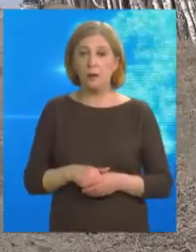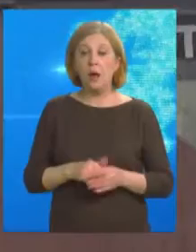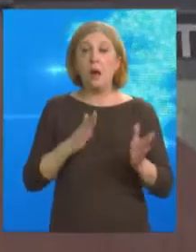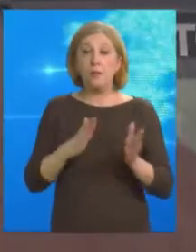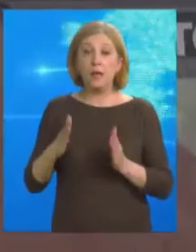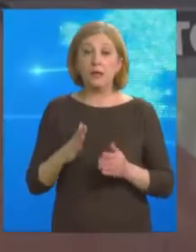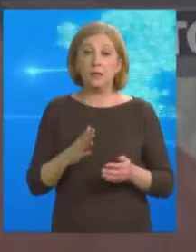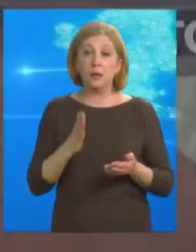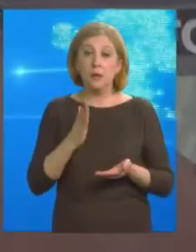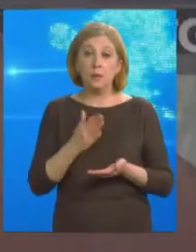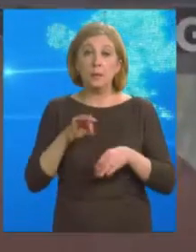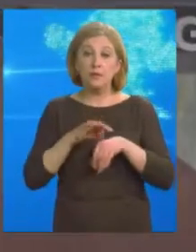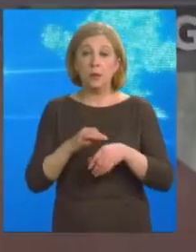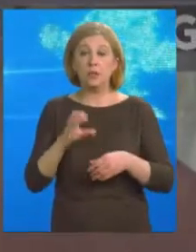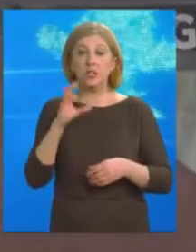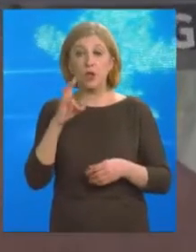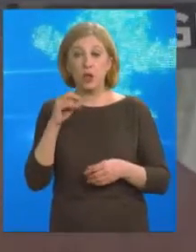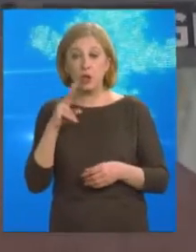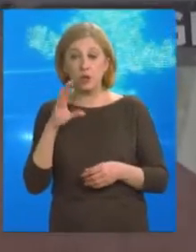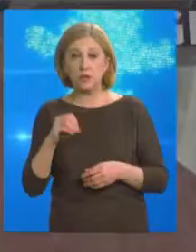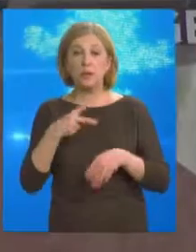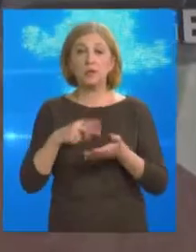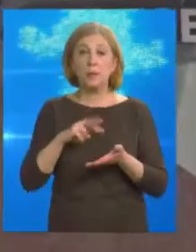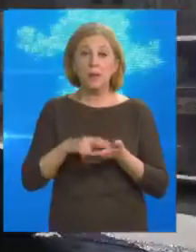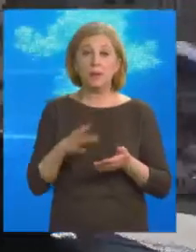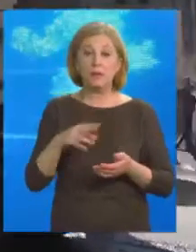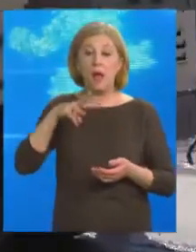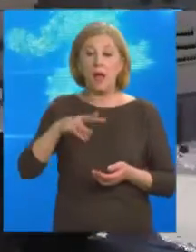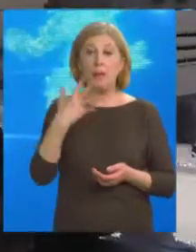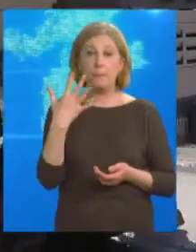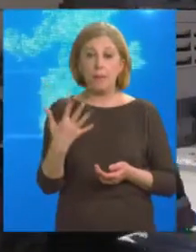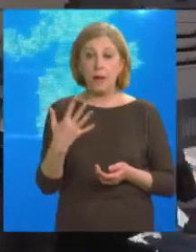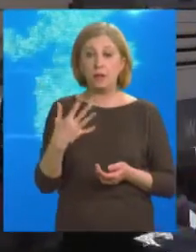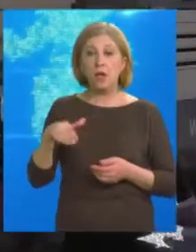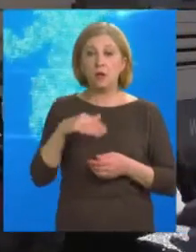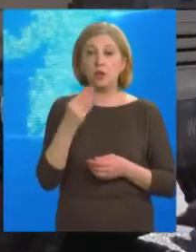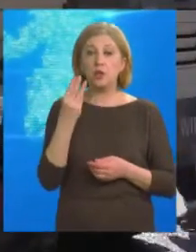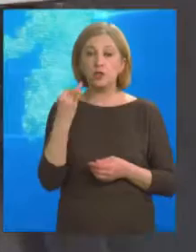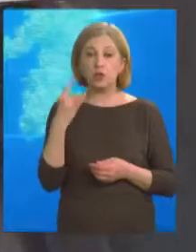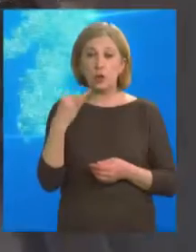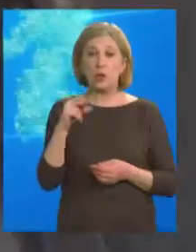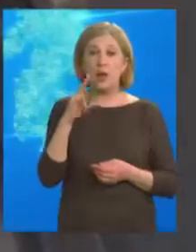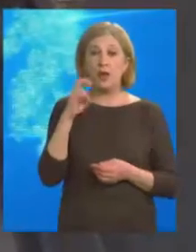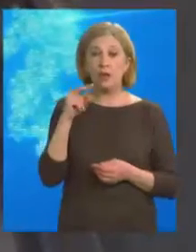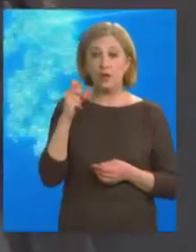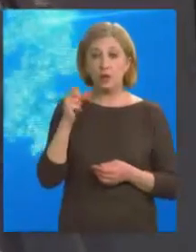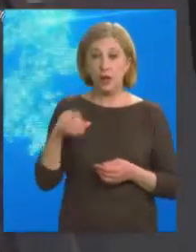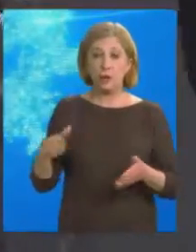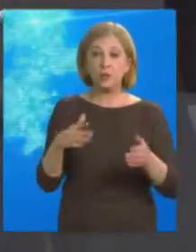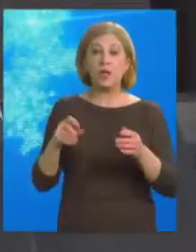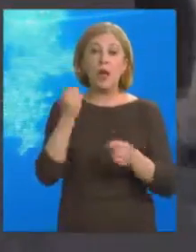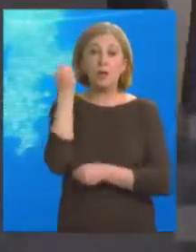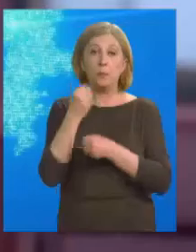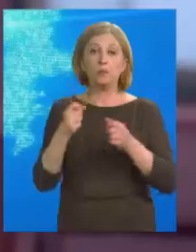Порядок приводит дороги в Снежинске. Запланирован ремонт пути до трассы М5, участков по улицам Широкой и Нечая. Рабочие уже начали